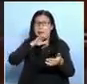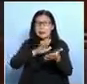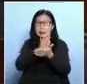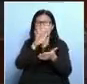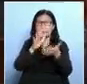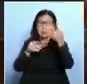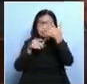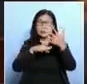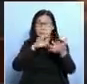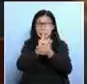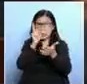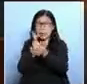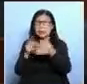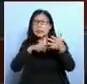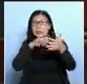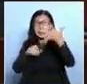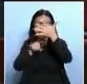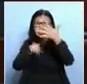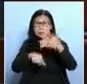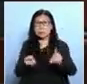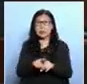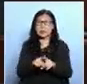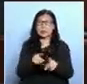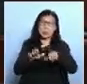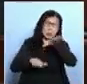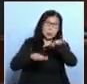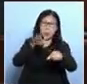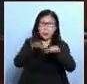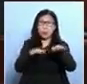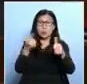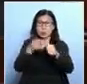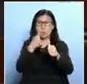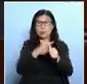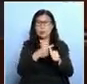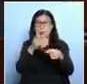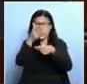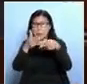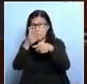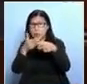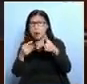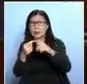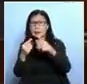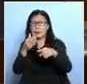思即係話乜嘢呢？只要我哋肯去行，先讓一小撮人